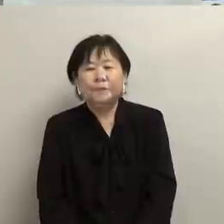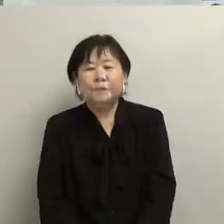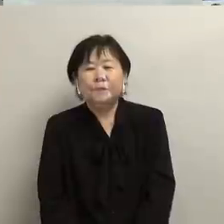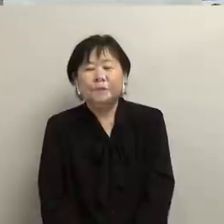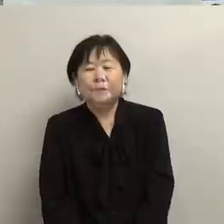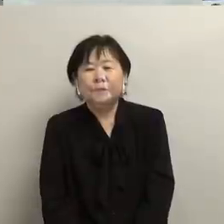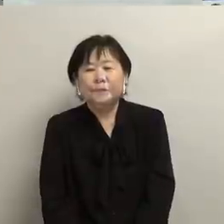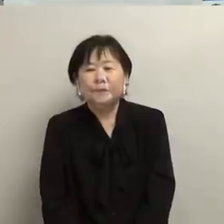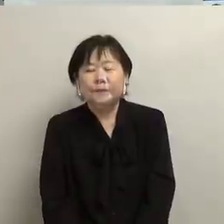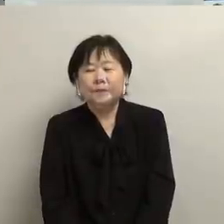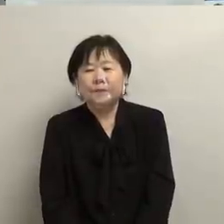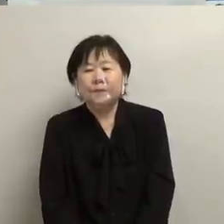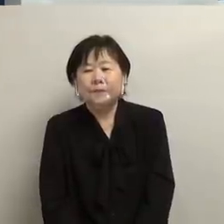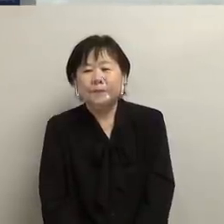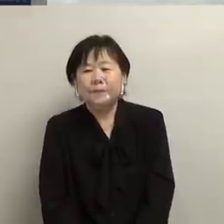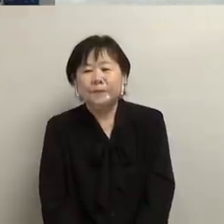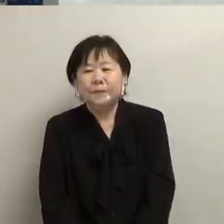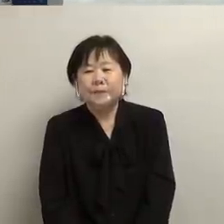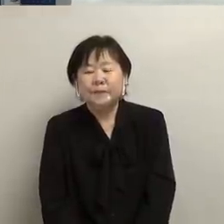さん